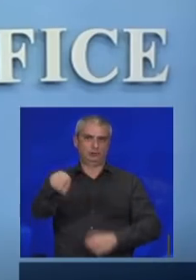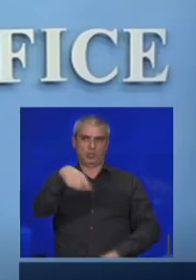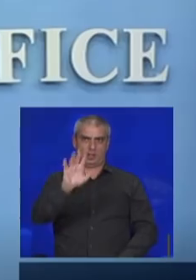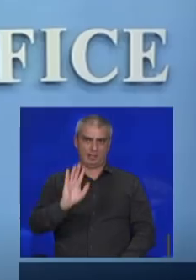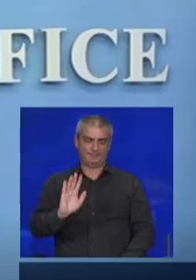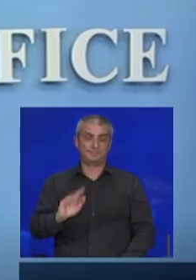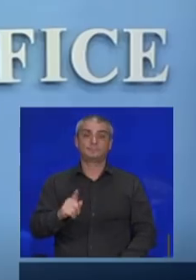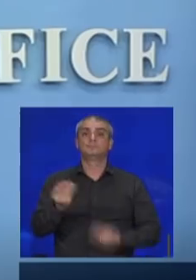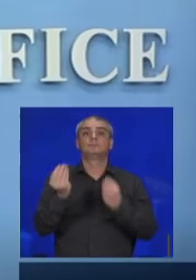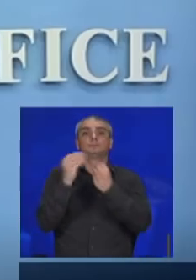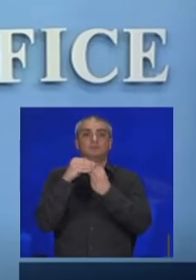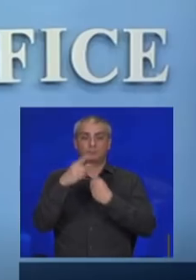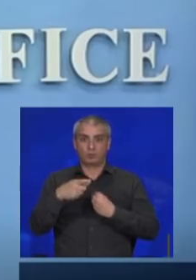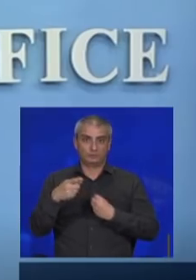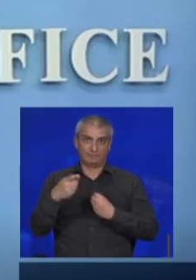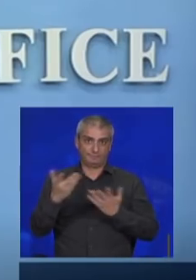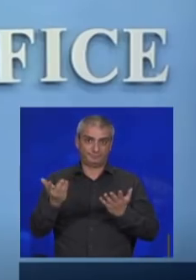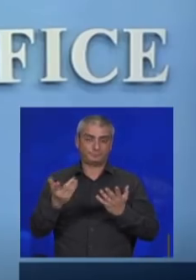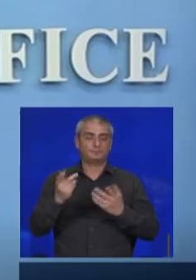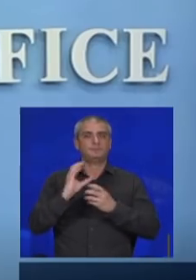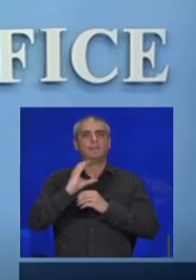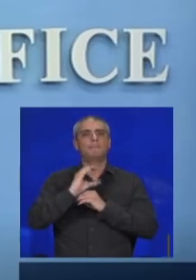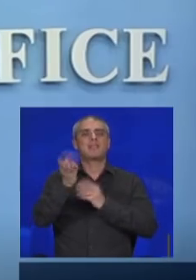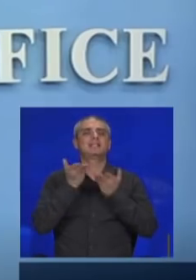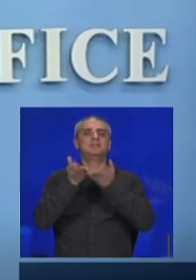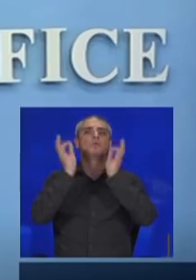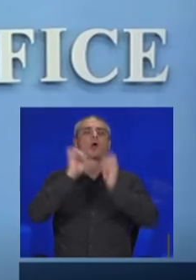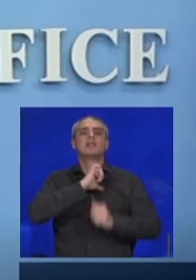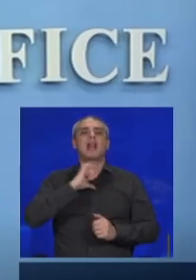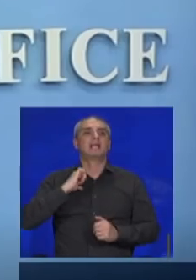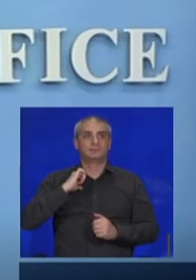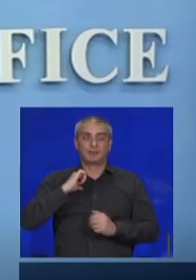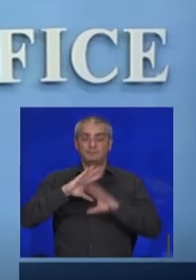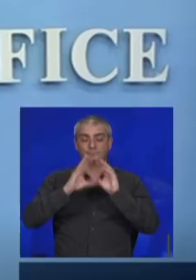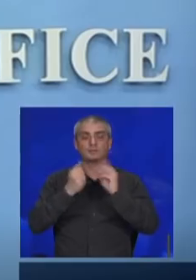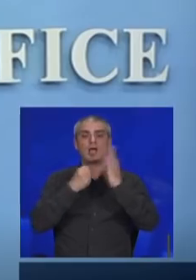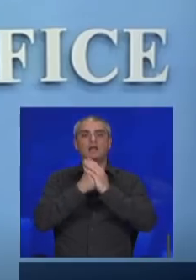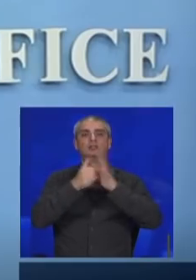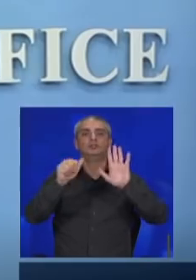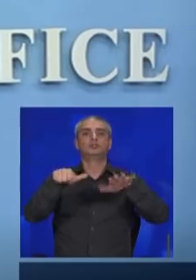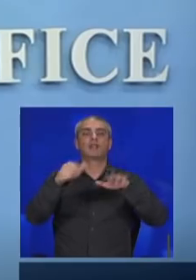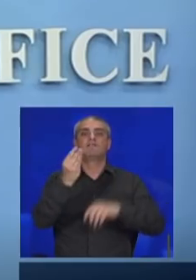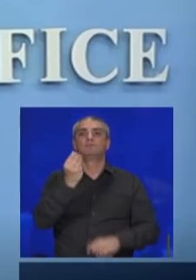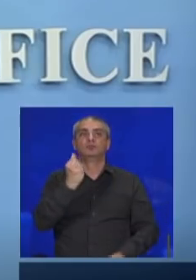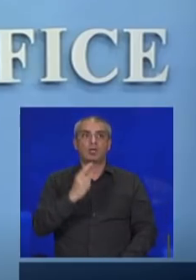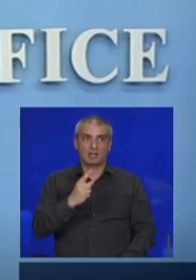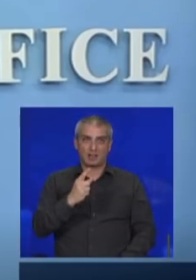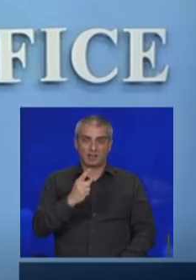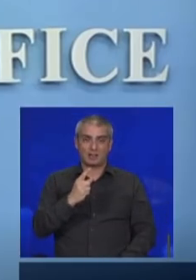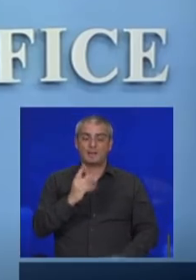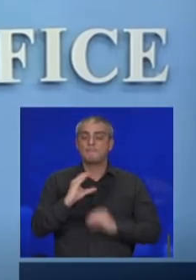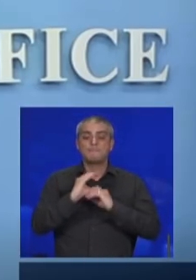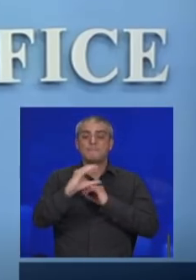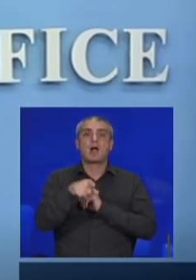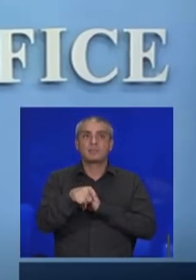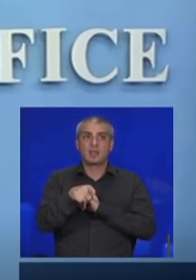בנוסף, יהיה מענק סיוע מיוחד לעצמאים בסך עד 6,000 שקלים. המענק הזה